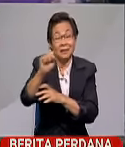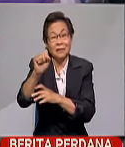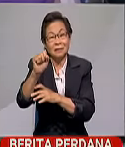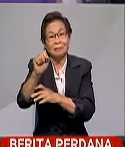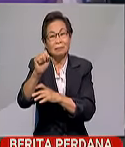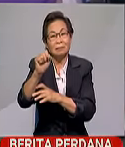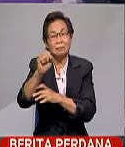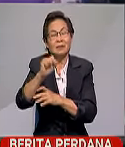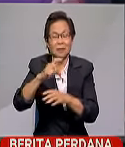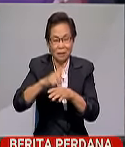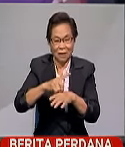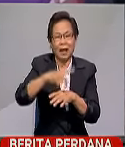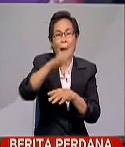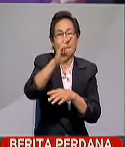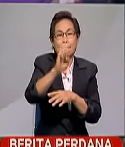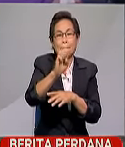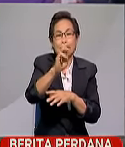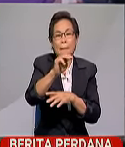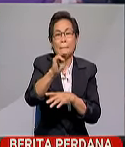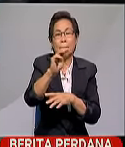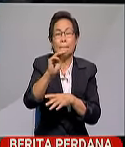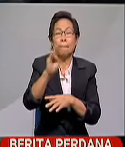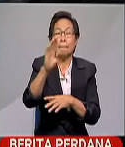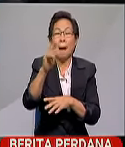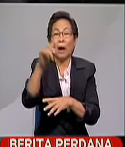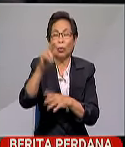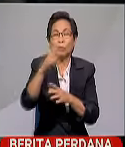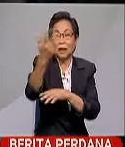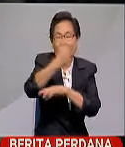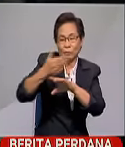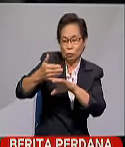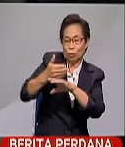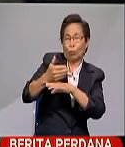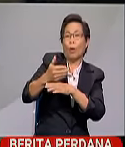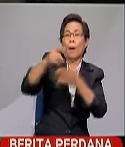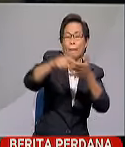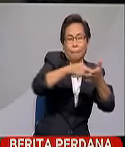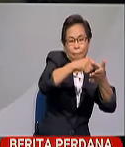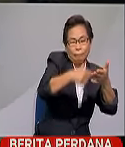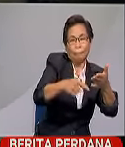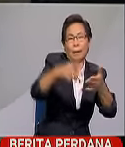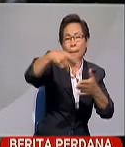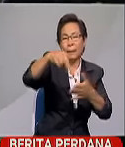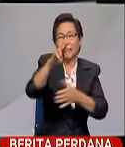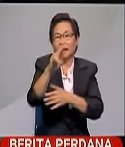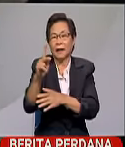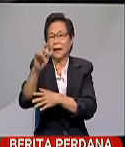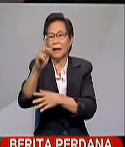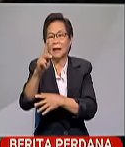PSS di Pekan Membakut tiga hari sebelum pilihan raya kecil PRK Kimanis.